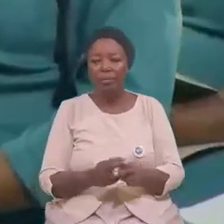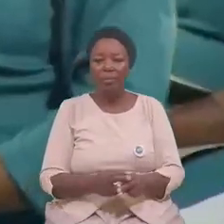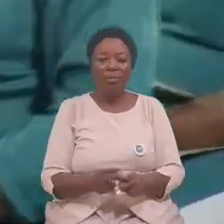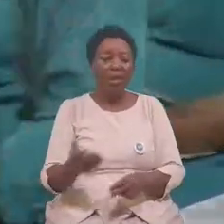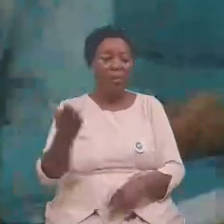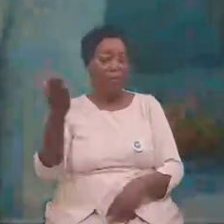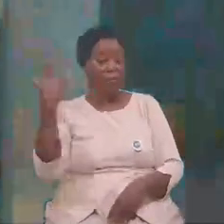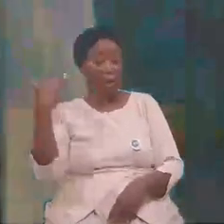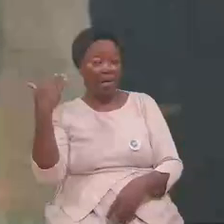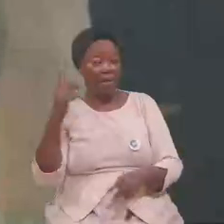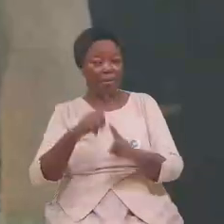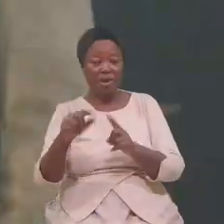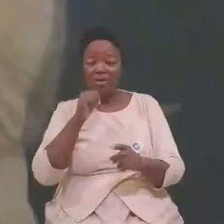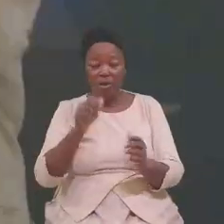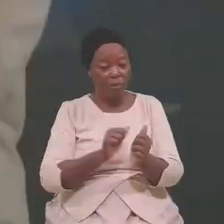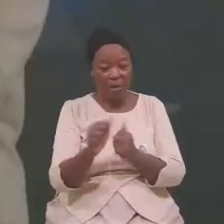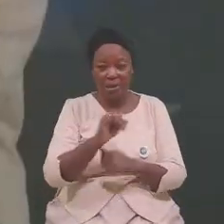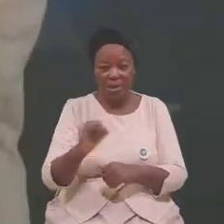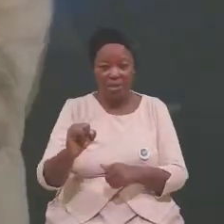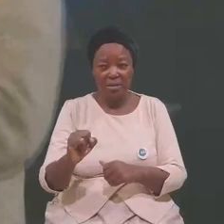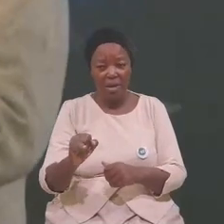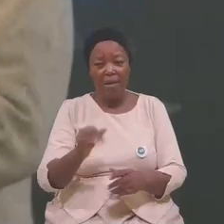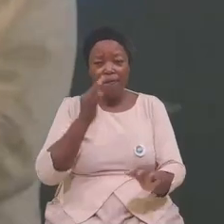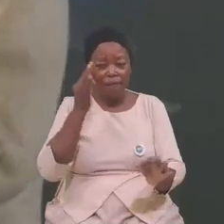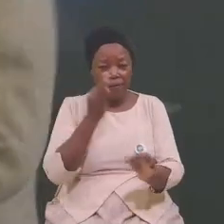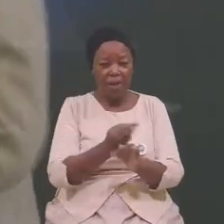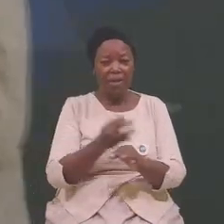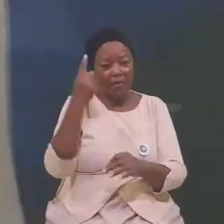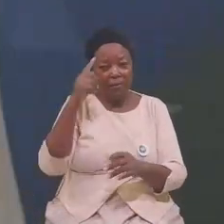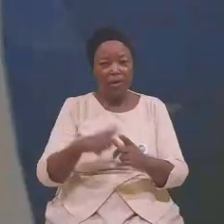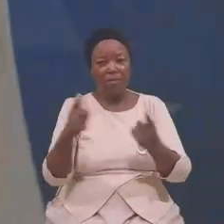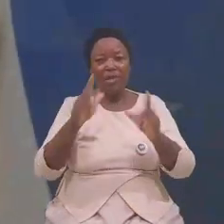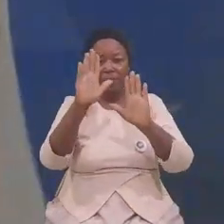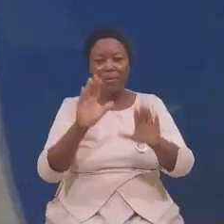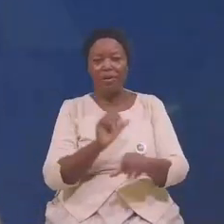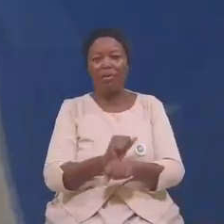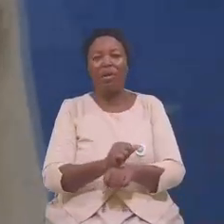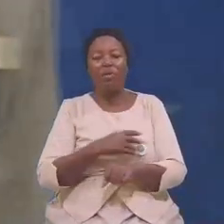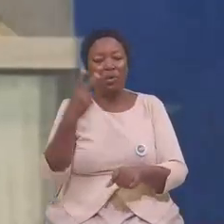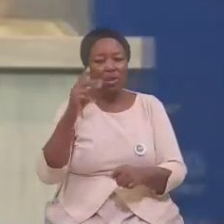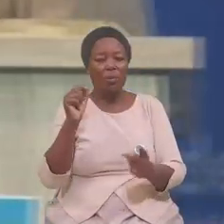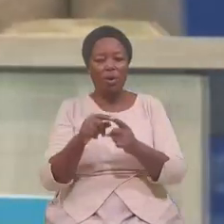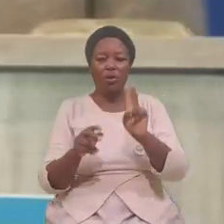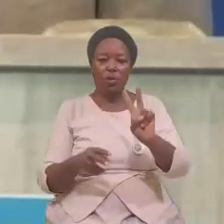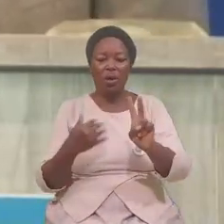La foi passée, mais non passagère, pour les grands miracles. Voyons deuxième point.